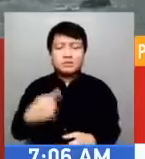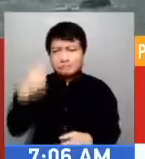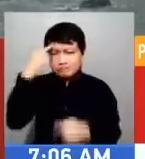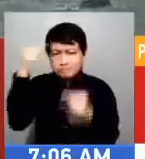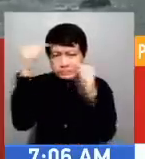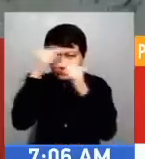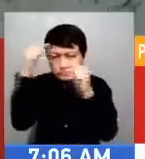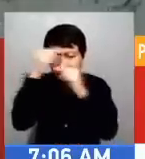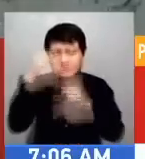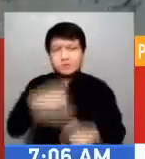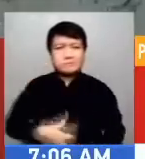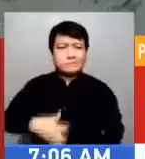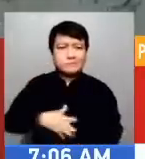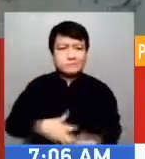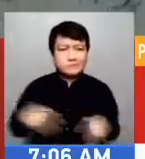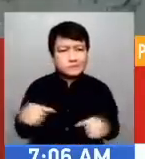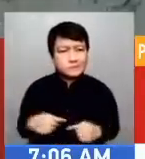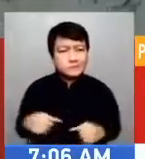tiyan.